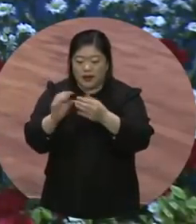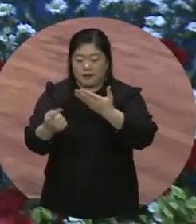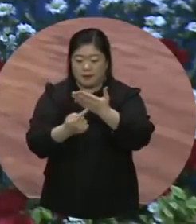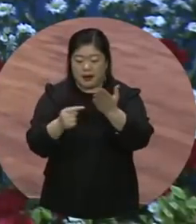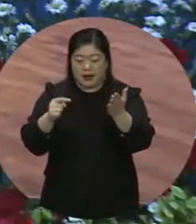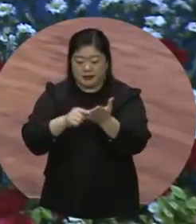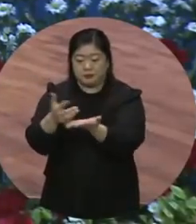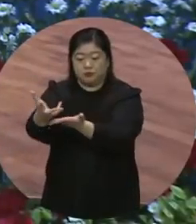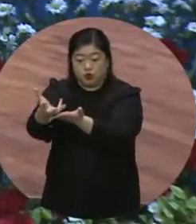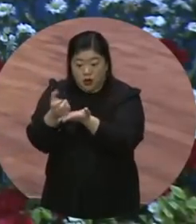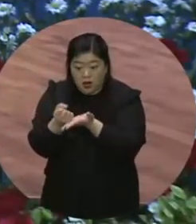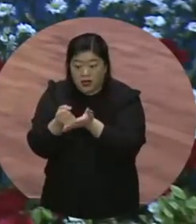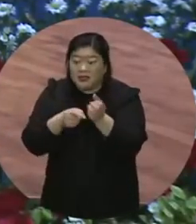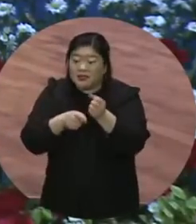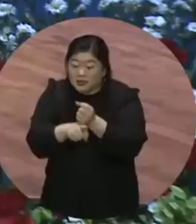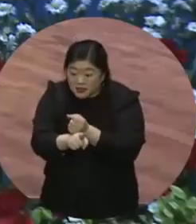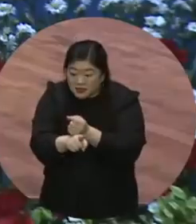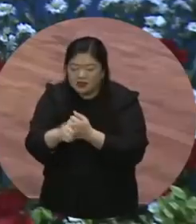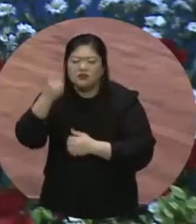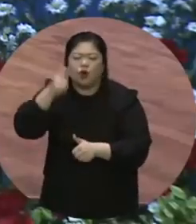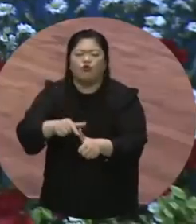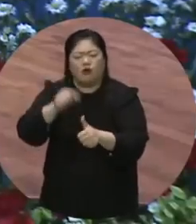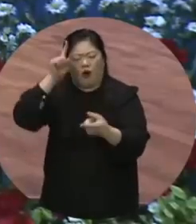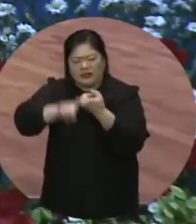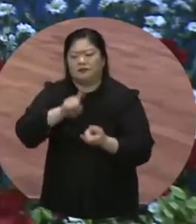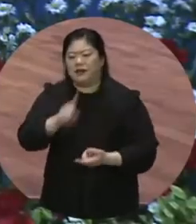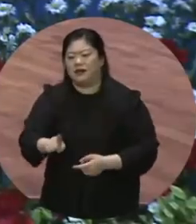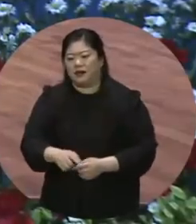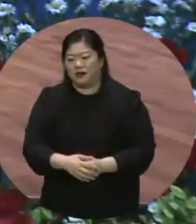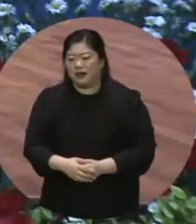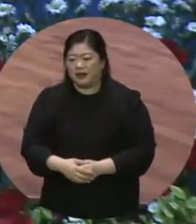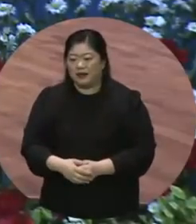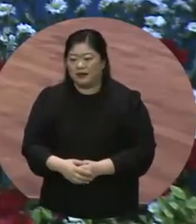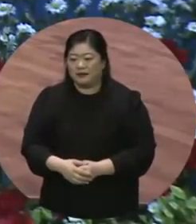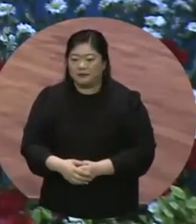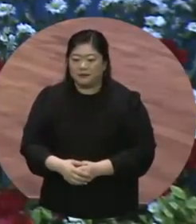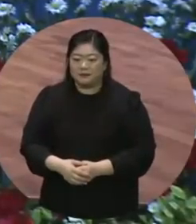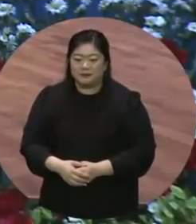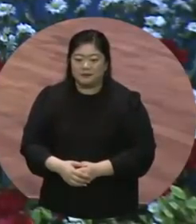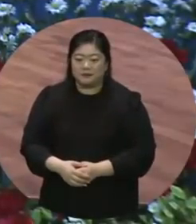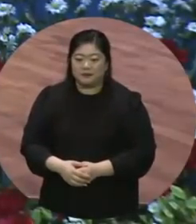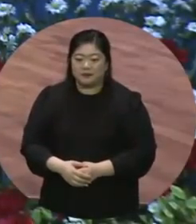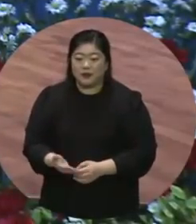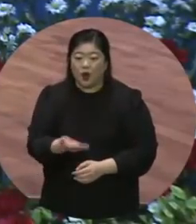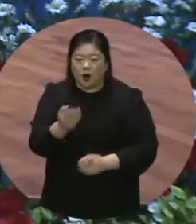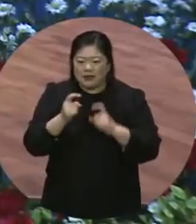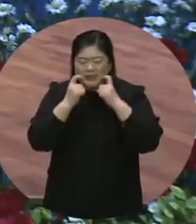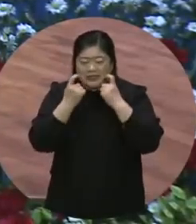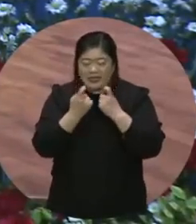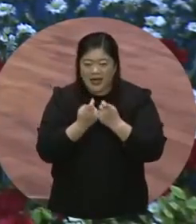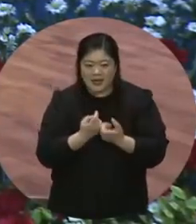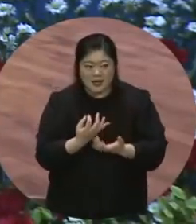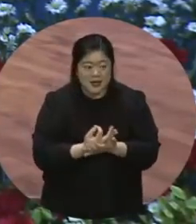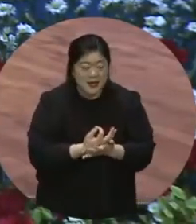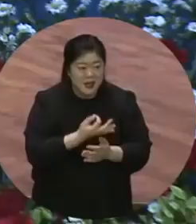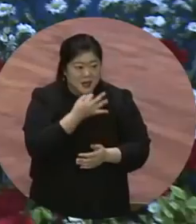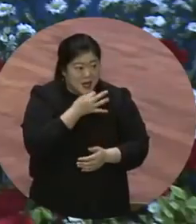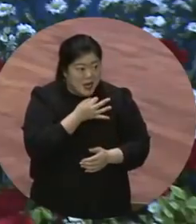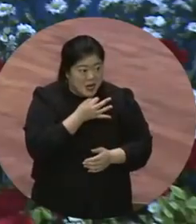관심 이거밖에 없어요. 하나님 관심 이거밖에 없어요. 하나님 시간표 이게 따라 흘러가지. 여러분의 개인의 욕심 따라 흘러가는 분이